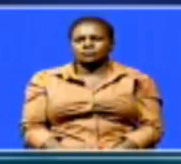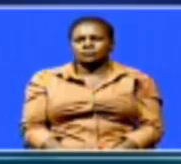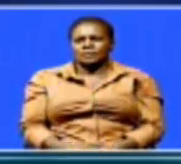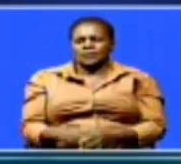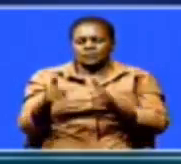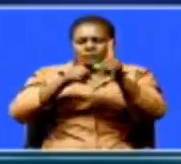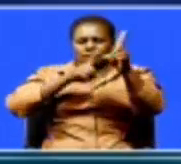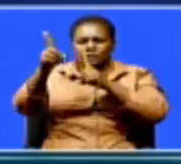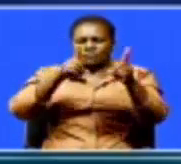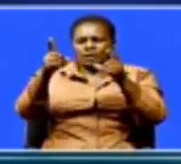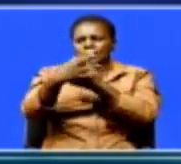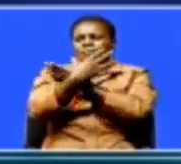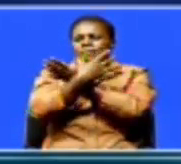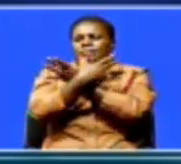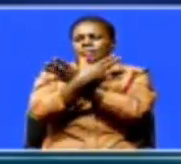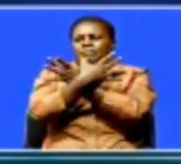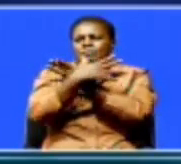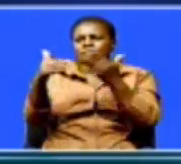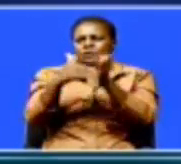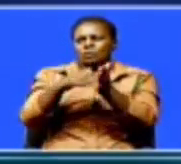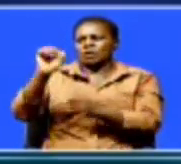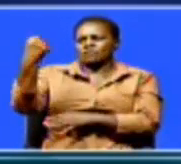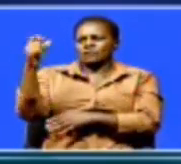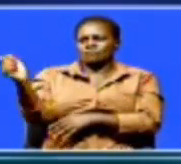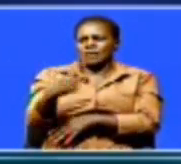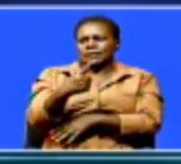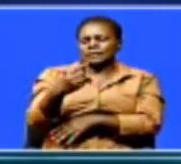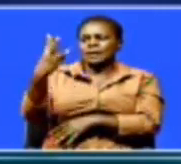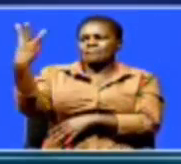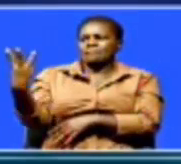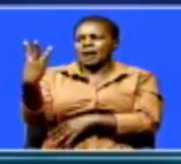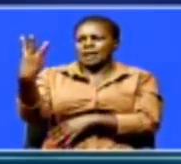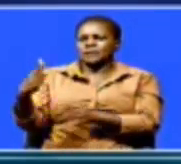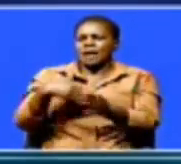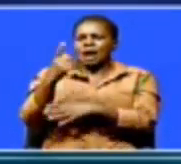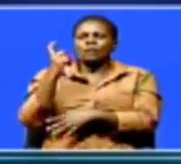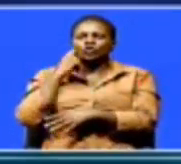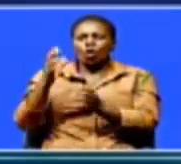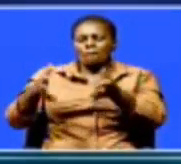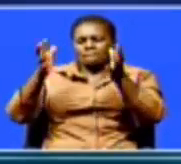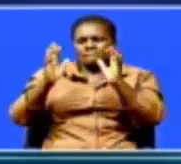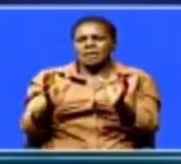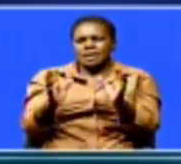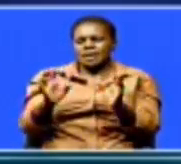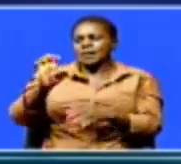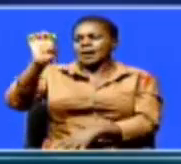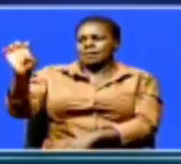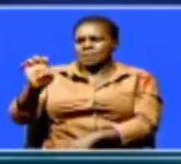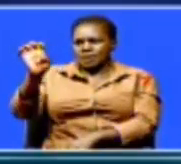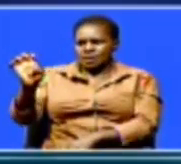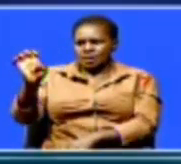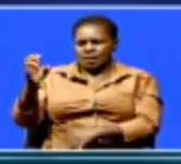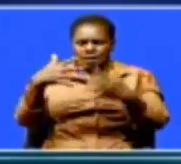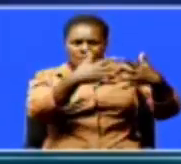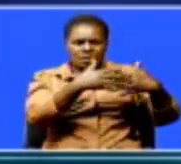Usafirishaji wa vipepeo ulisitishwa tarehe 5 mwezi Machi baada ya maduka makubwa ya biashara hii Uingereza na